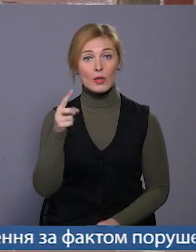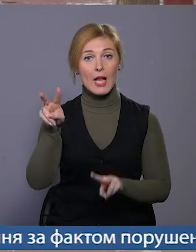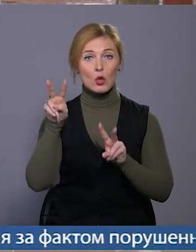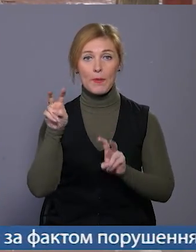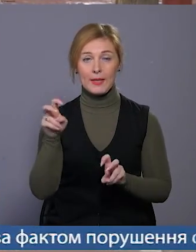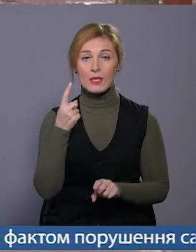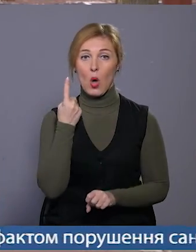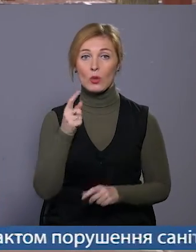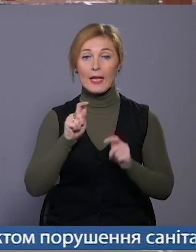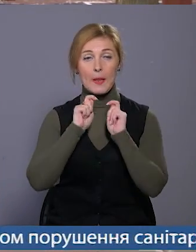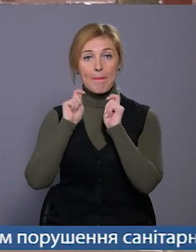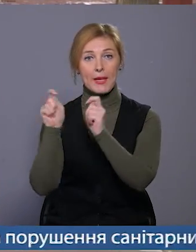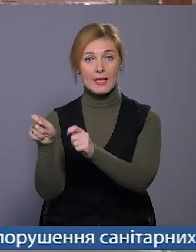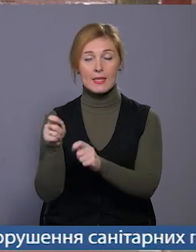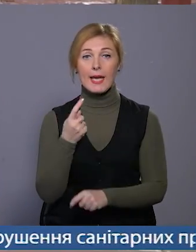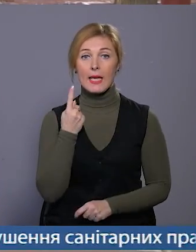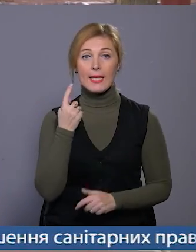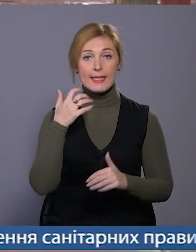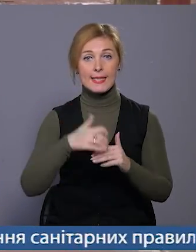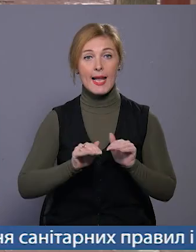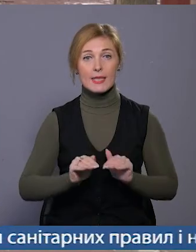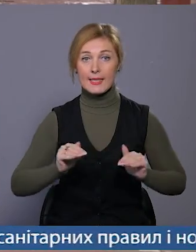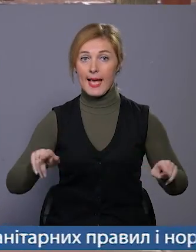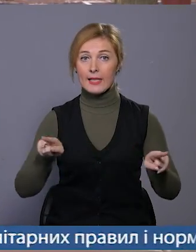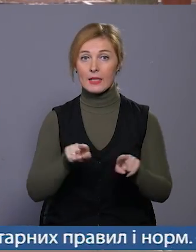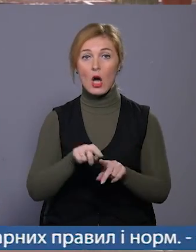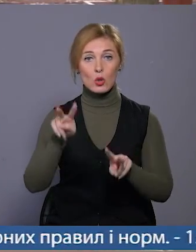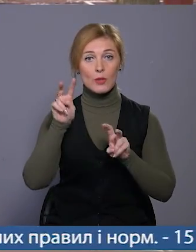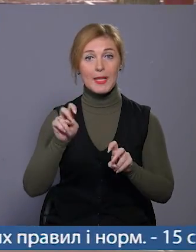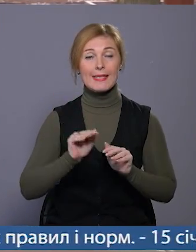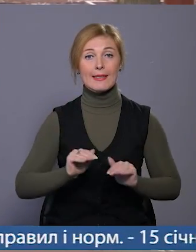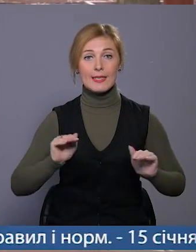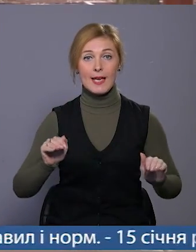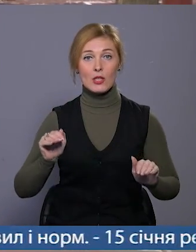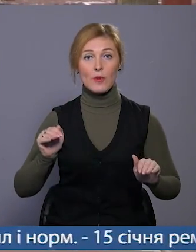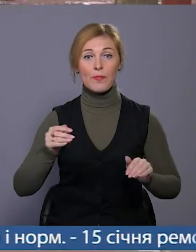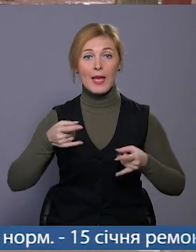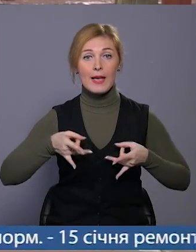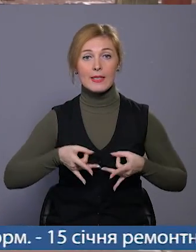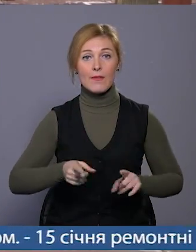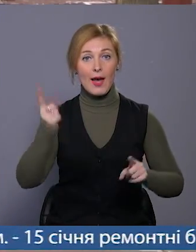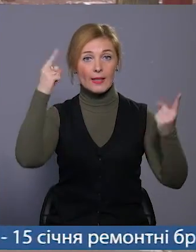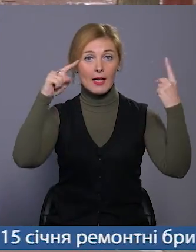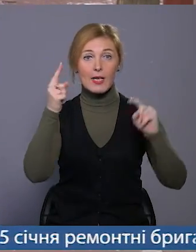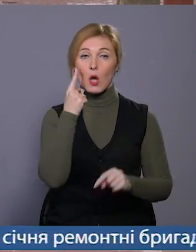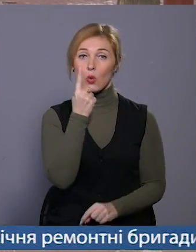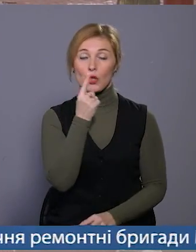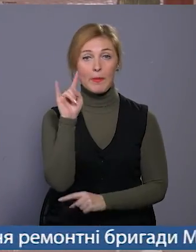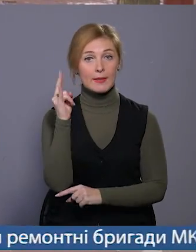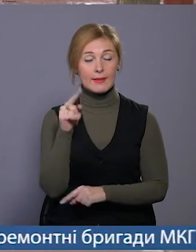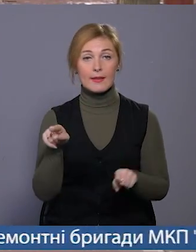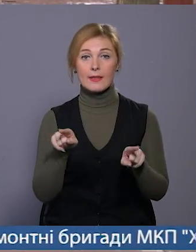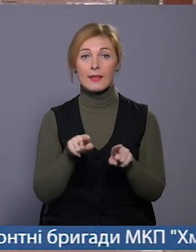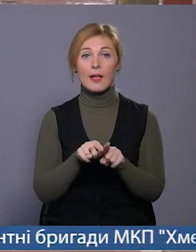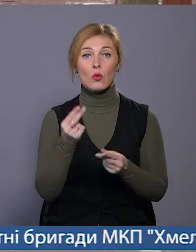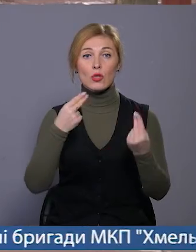номінація, один приз. І серед дітей також номінація дитяча – різдвяна казка очима дитина, де також